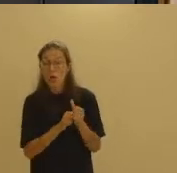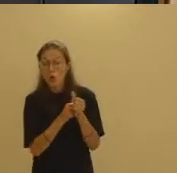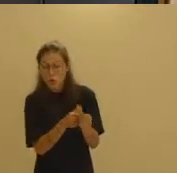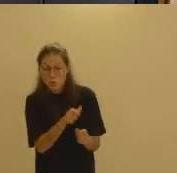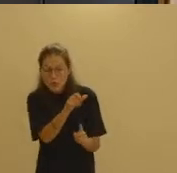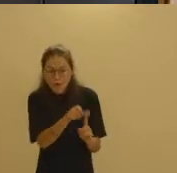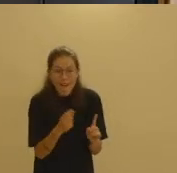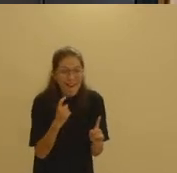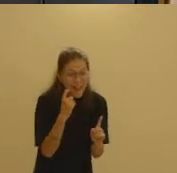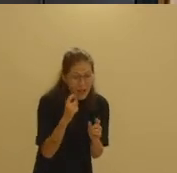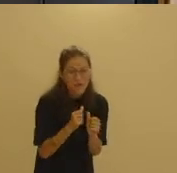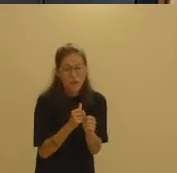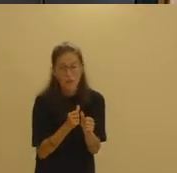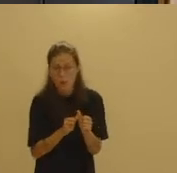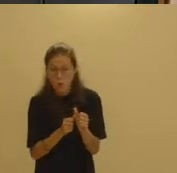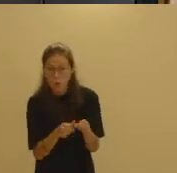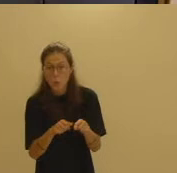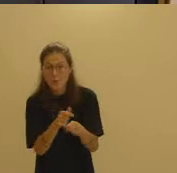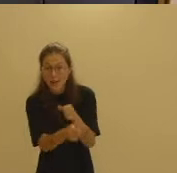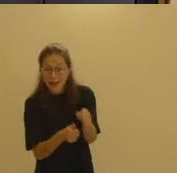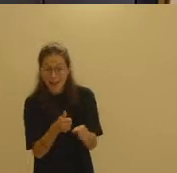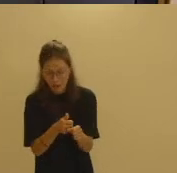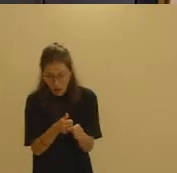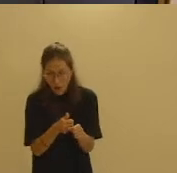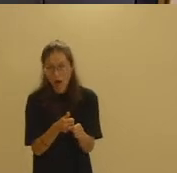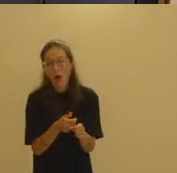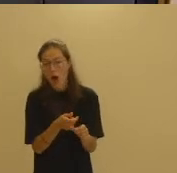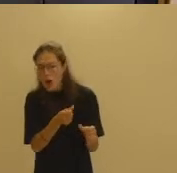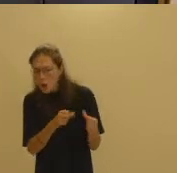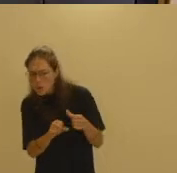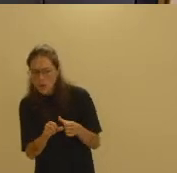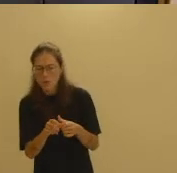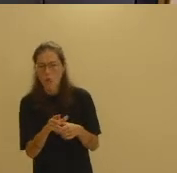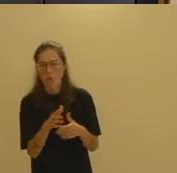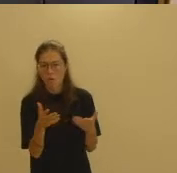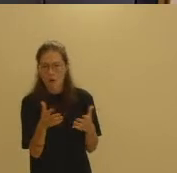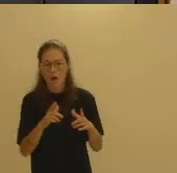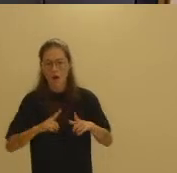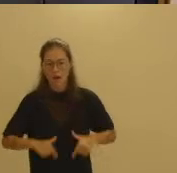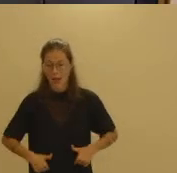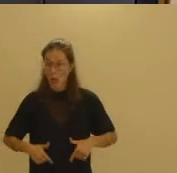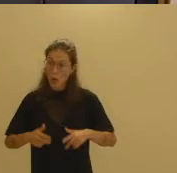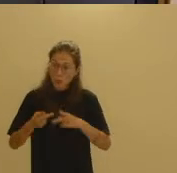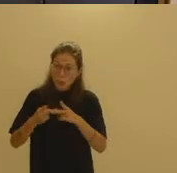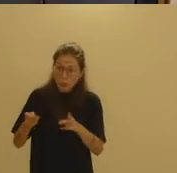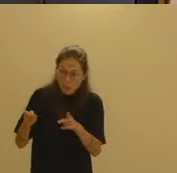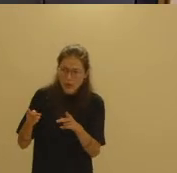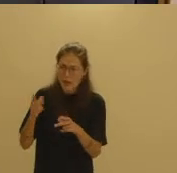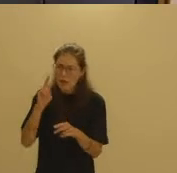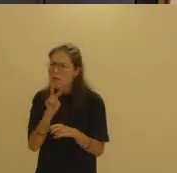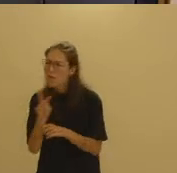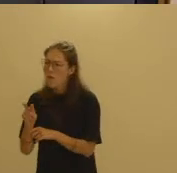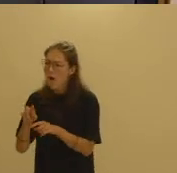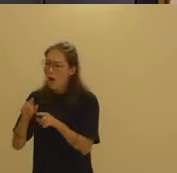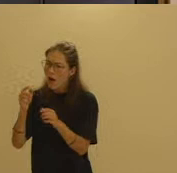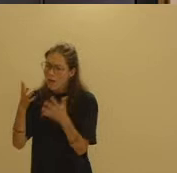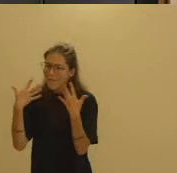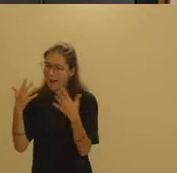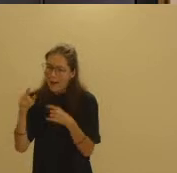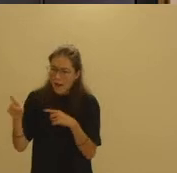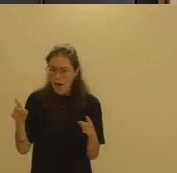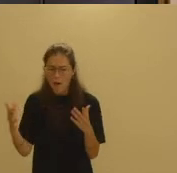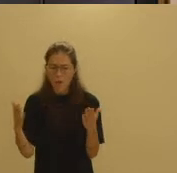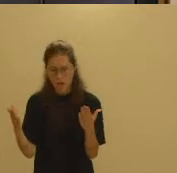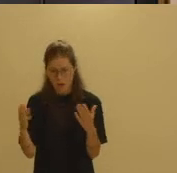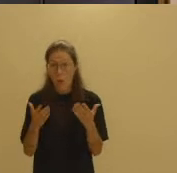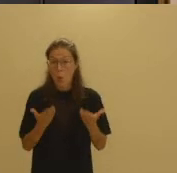an en fonction du coût de fonctionnement des écoles publiques de la commune. Ce forfait est actuellement